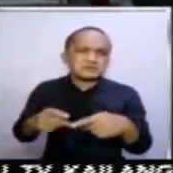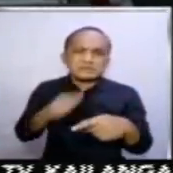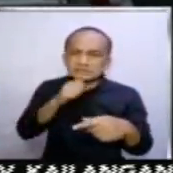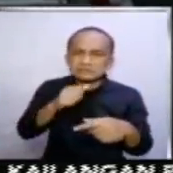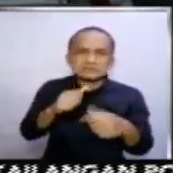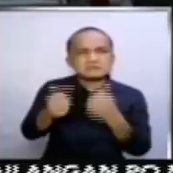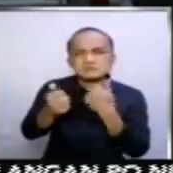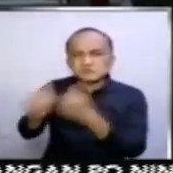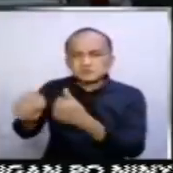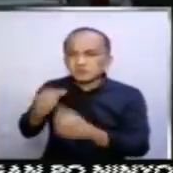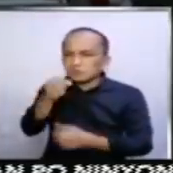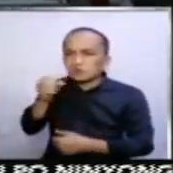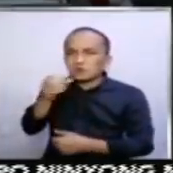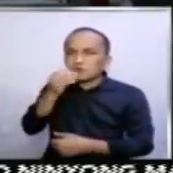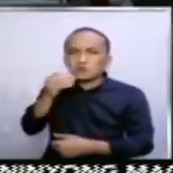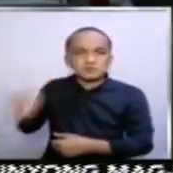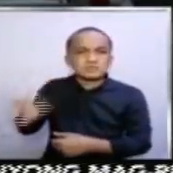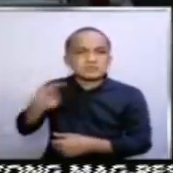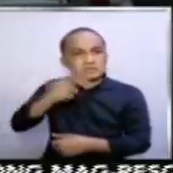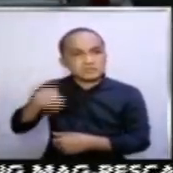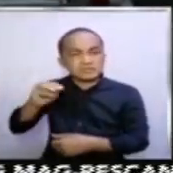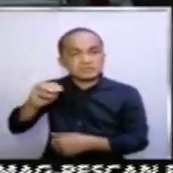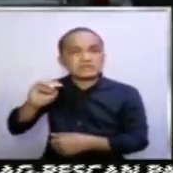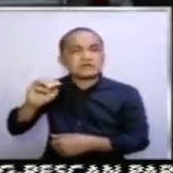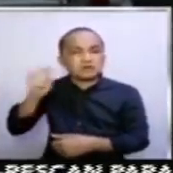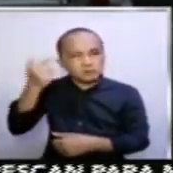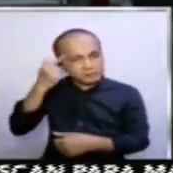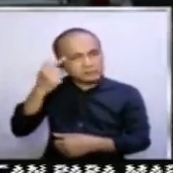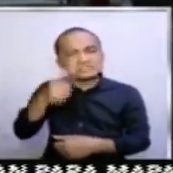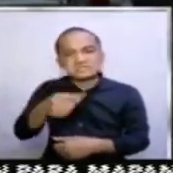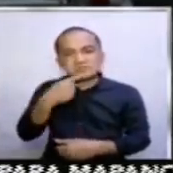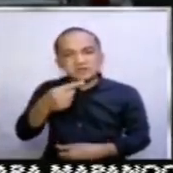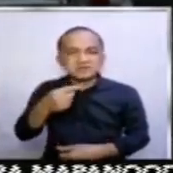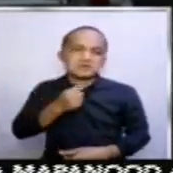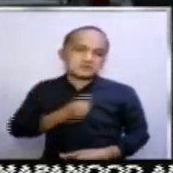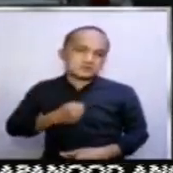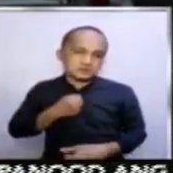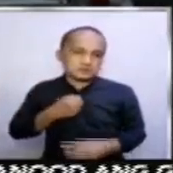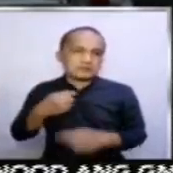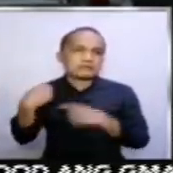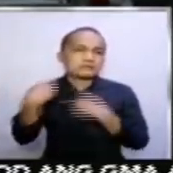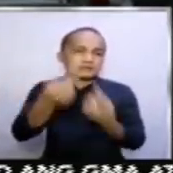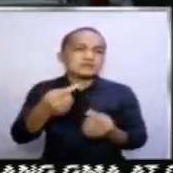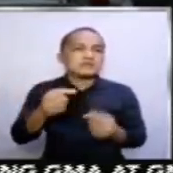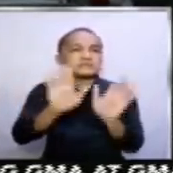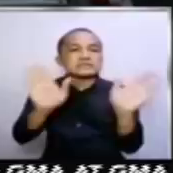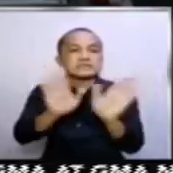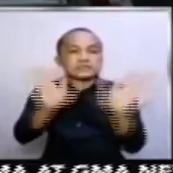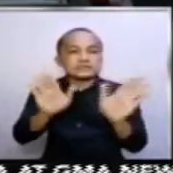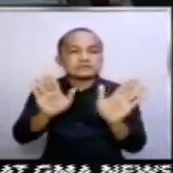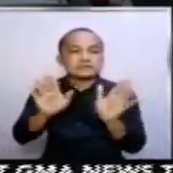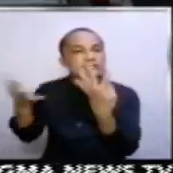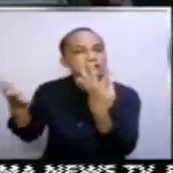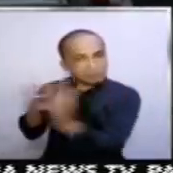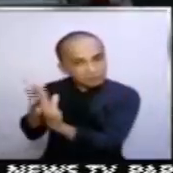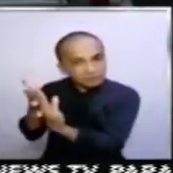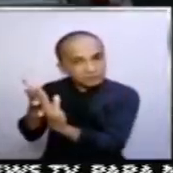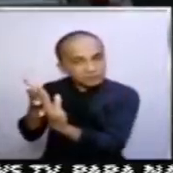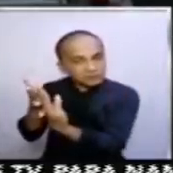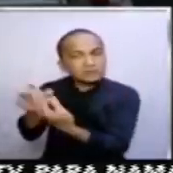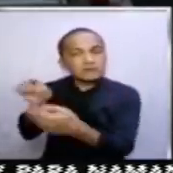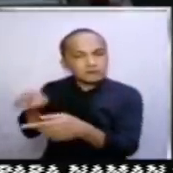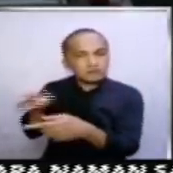City Government. Kung kaya't pasensyahan na lang daw dahil hanggang Linggo po kayo mananatili dyan sa mga detention centers ng Sampaloc